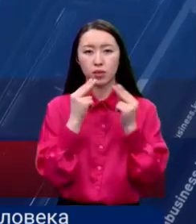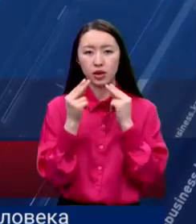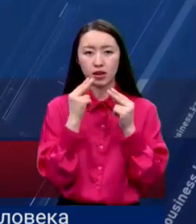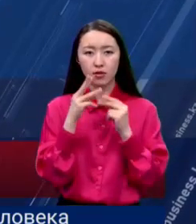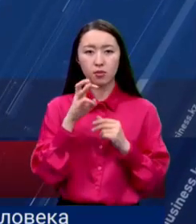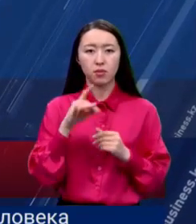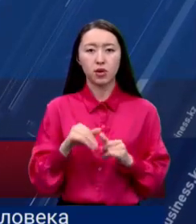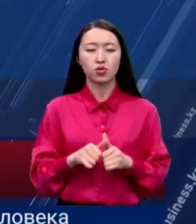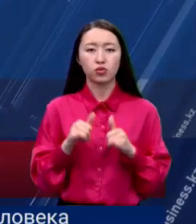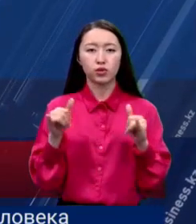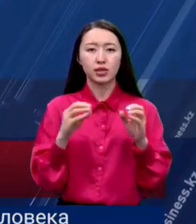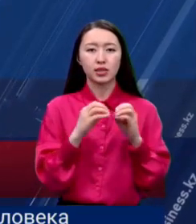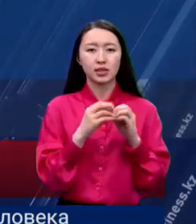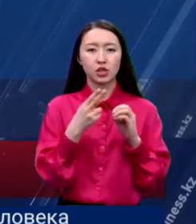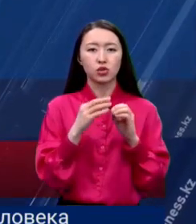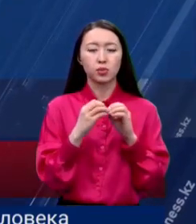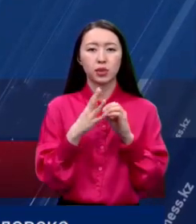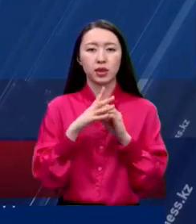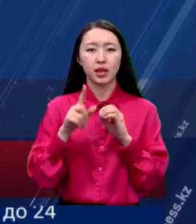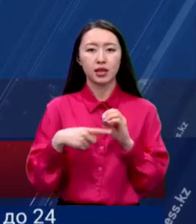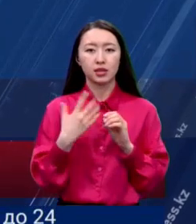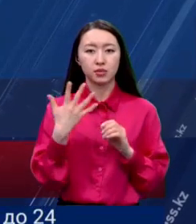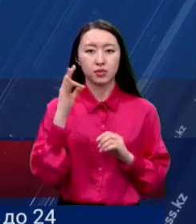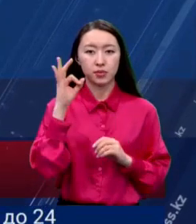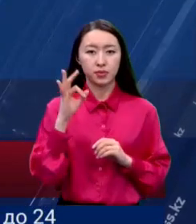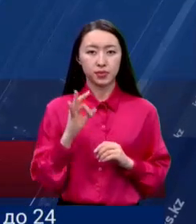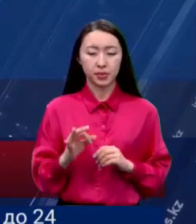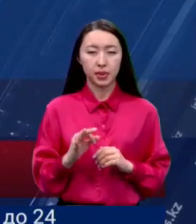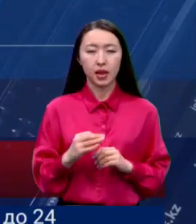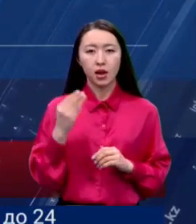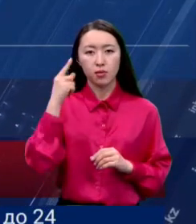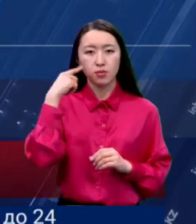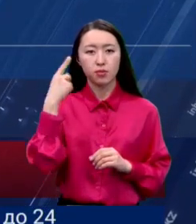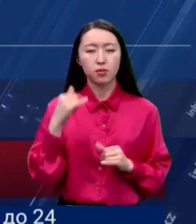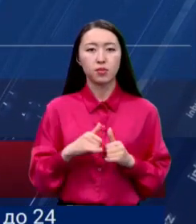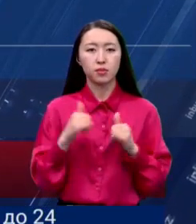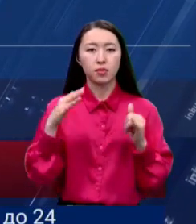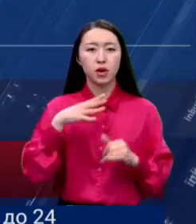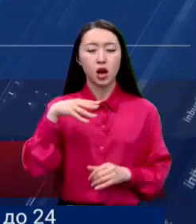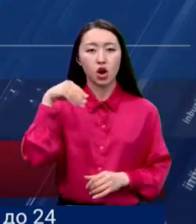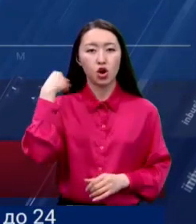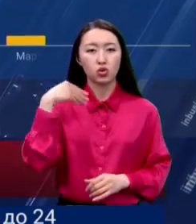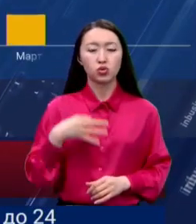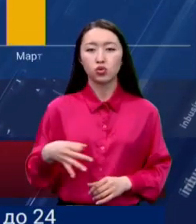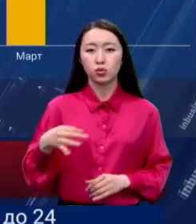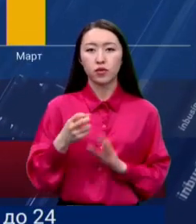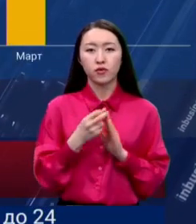марте увеличились с 10 до 15,5%. Максимальное подорожание произошло в Актюбинской области